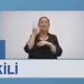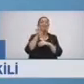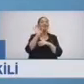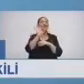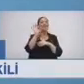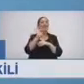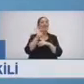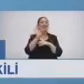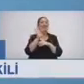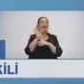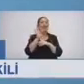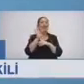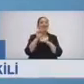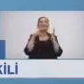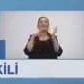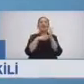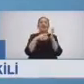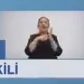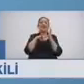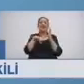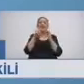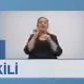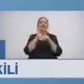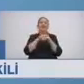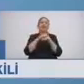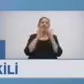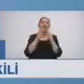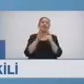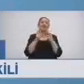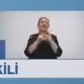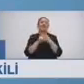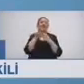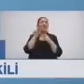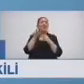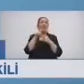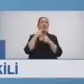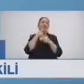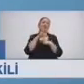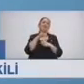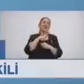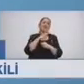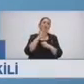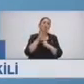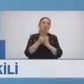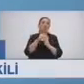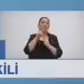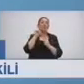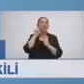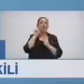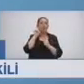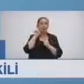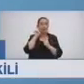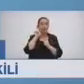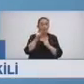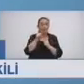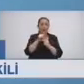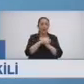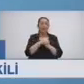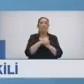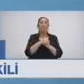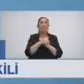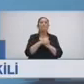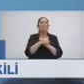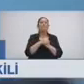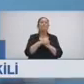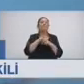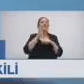Silivri'deki katı atık bertaraf merkezine yapabiliriz. Ve buradan şunu da söylemek istiyorum. Bu katı atık bertaraf